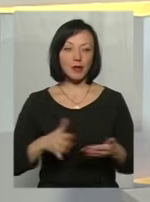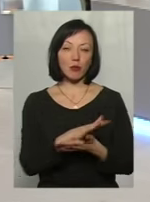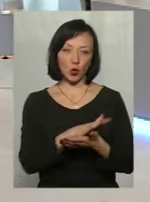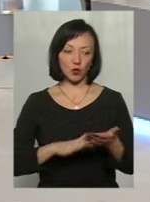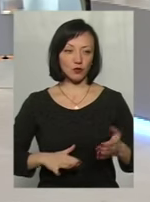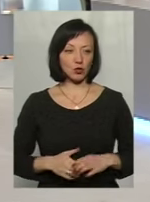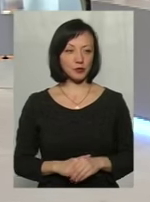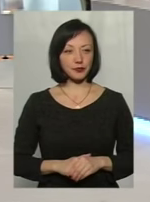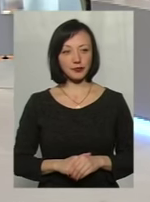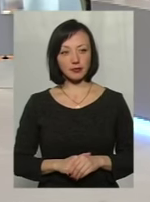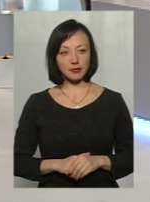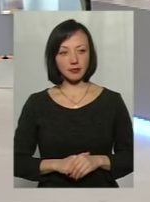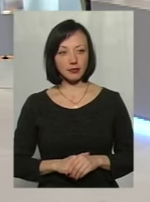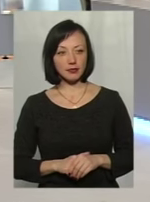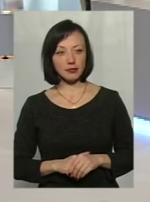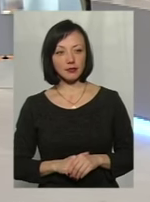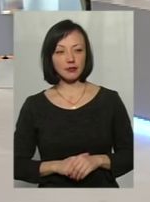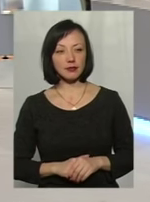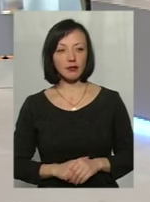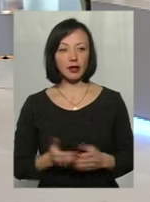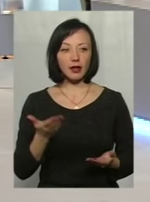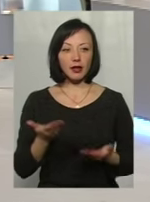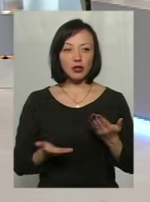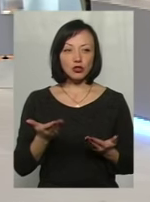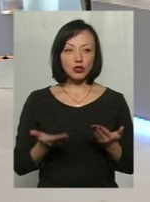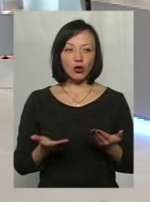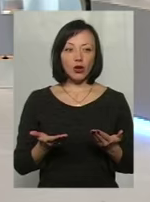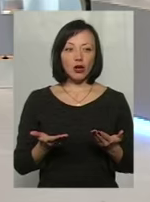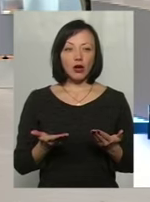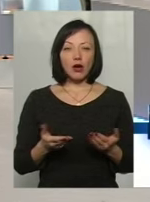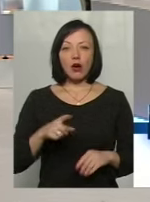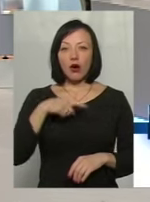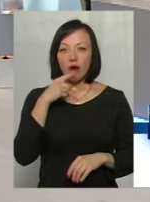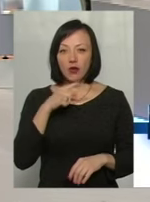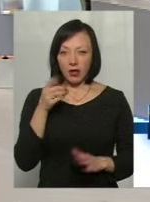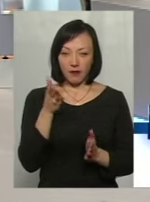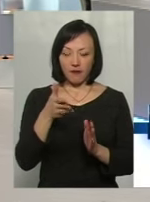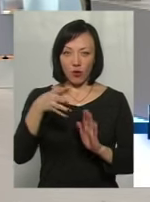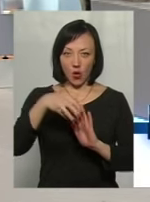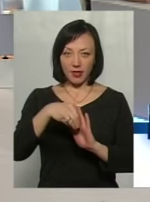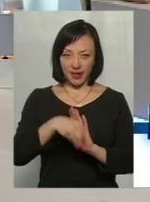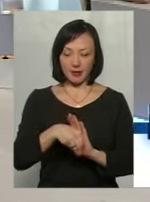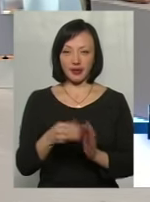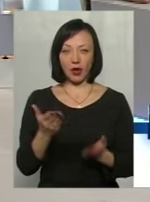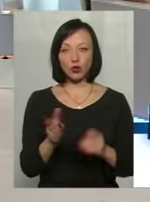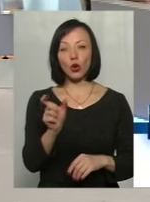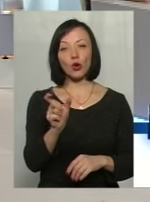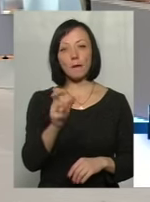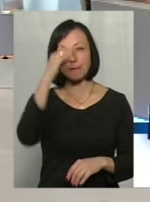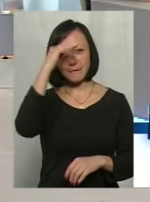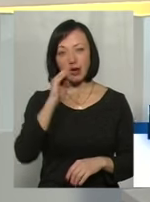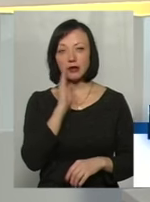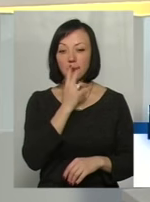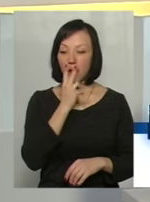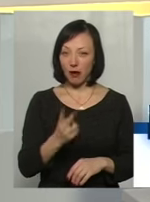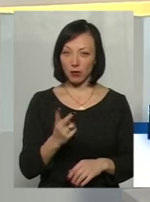далі. Якщо говорити в контексті, от ми тільки що говорили про те, що якщо люди, батьки бачать,